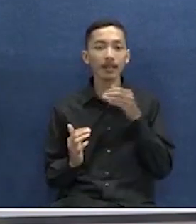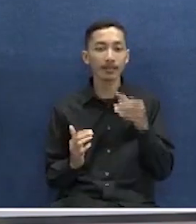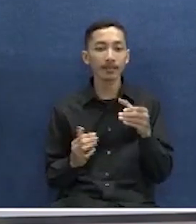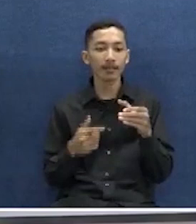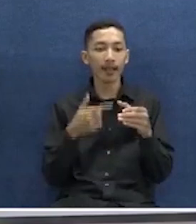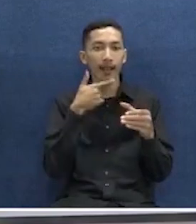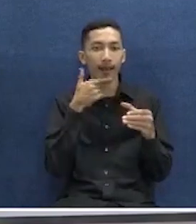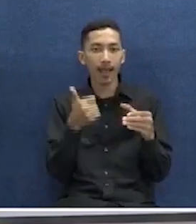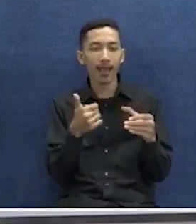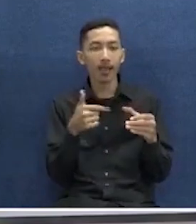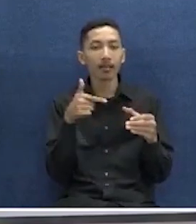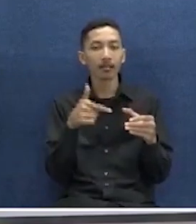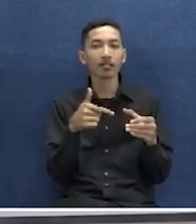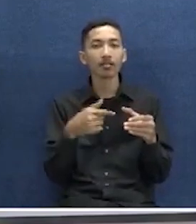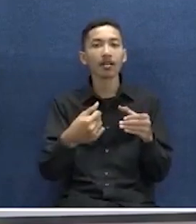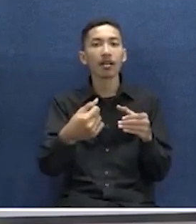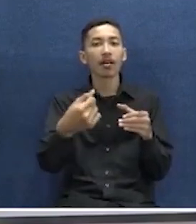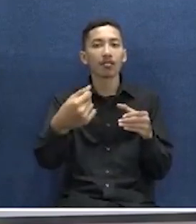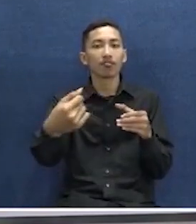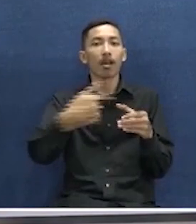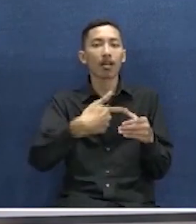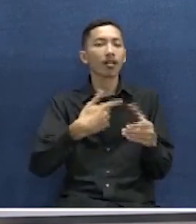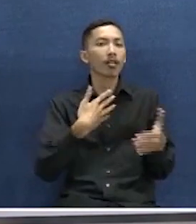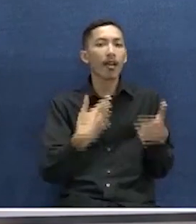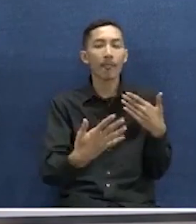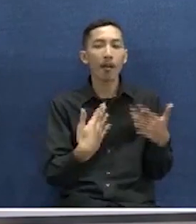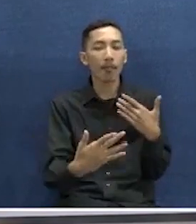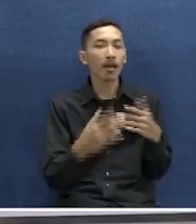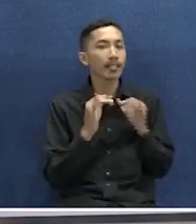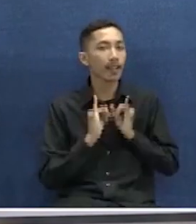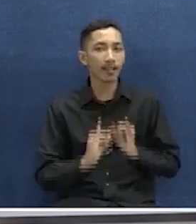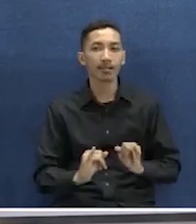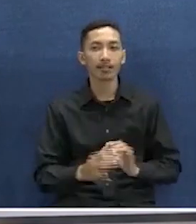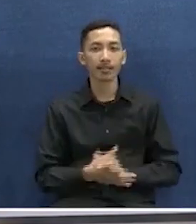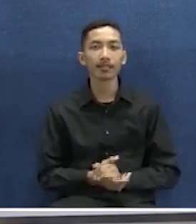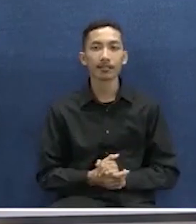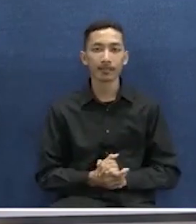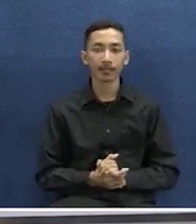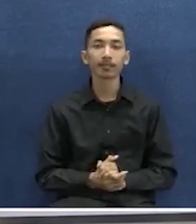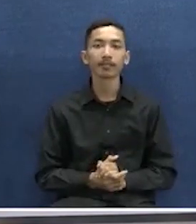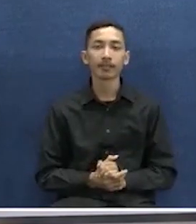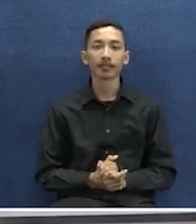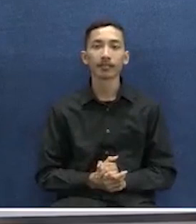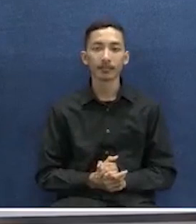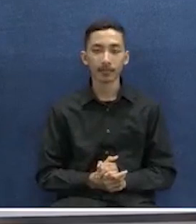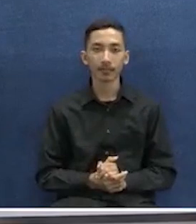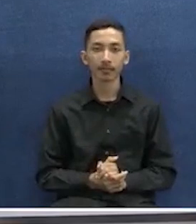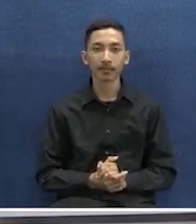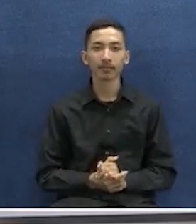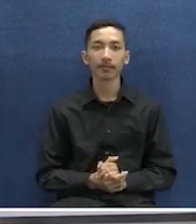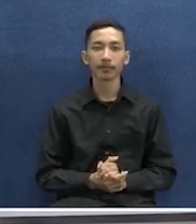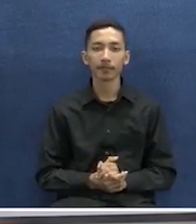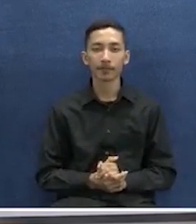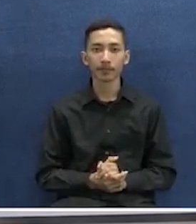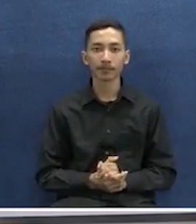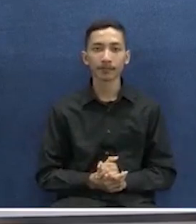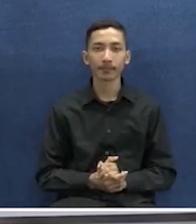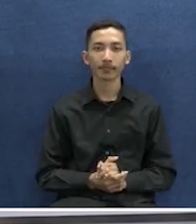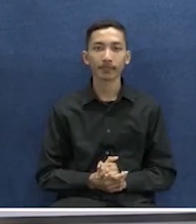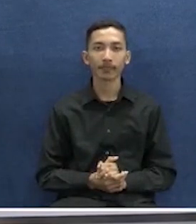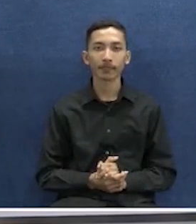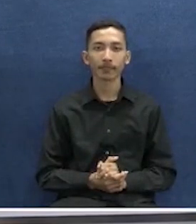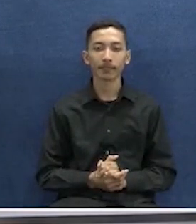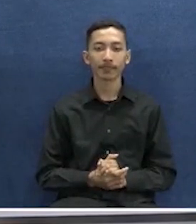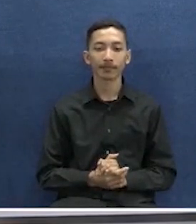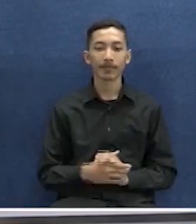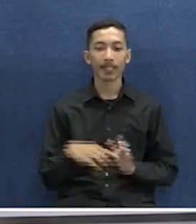Nah setelah itu baru kita kenal kan kenapa seikhlasnya di dalam Islam Hai Islamnya akan kita terangkat jadi